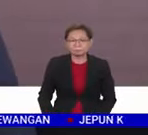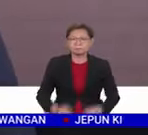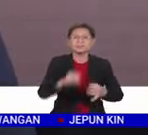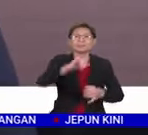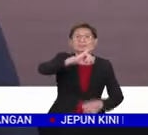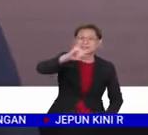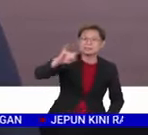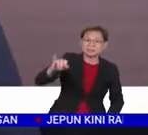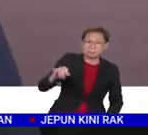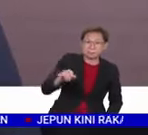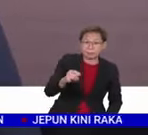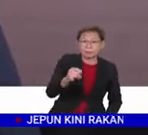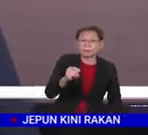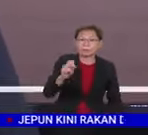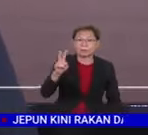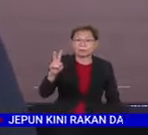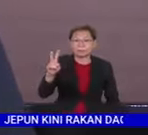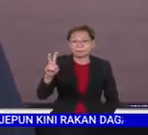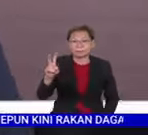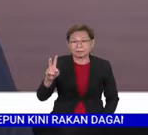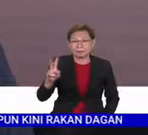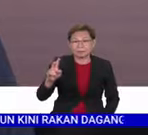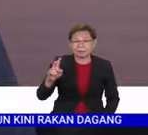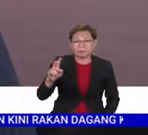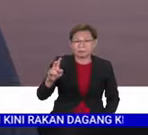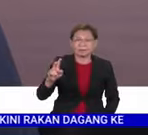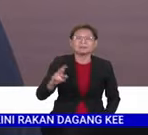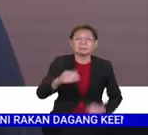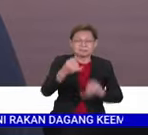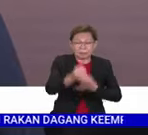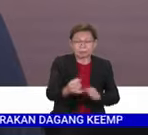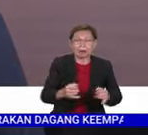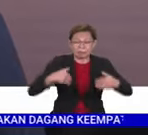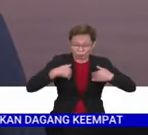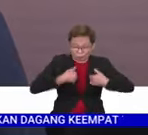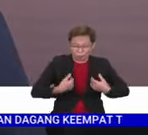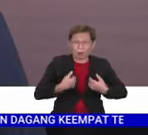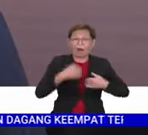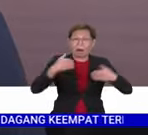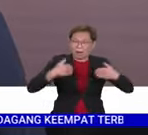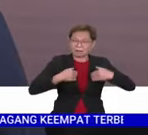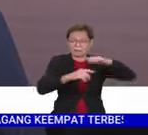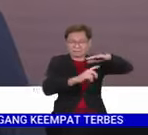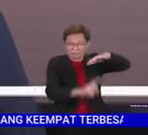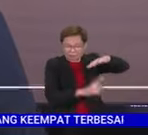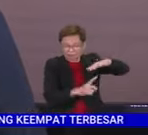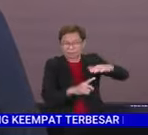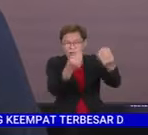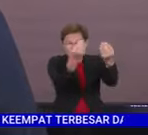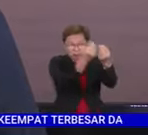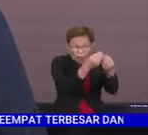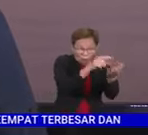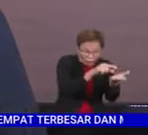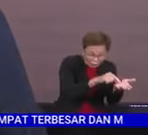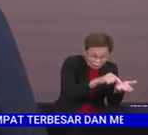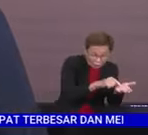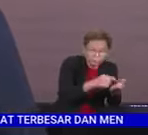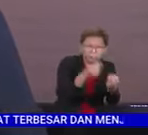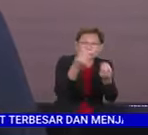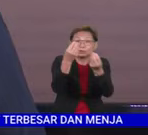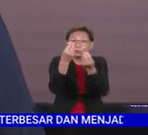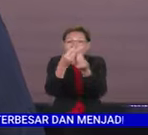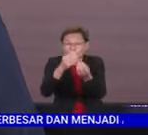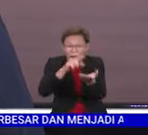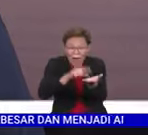Jabatan Veterinari dikehendaki mempunyai satu dasar jumlah ayam bekalan yang up